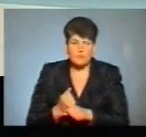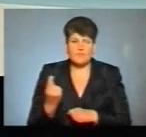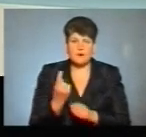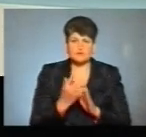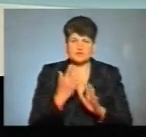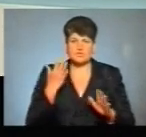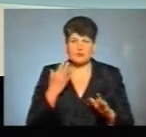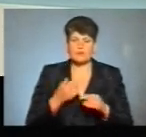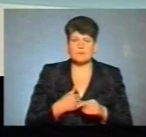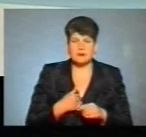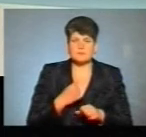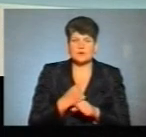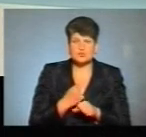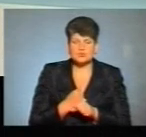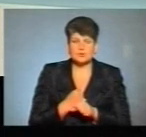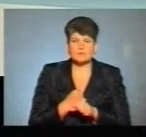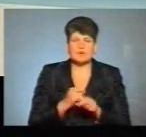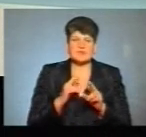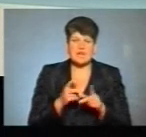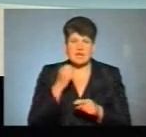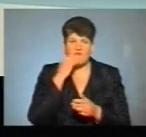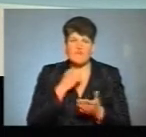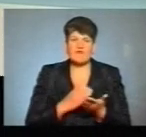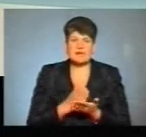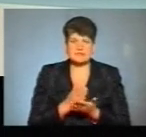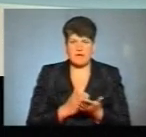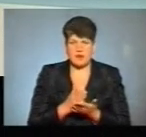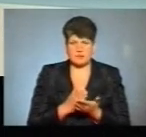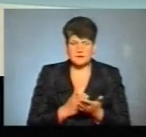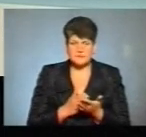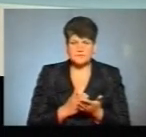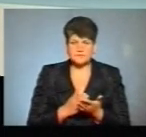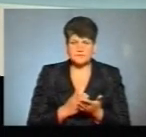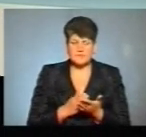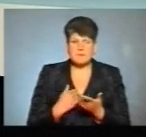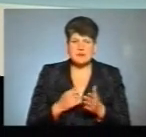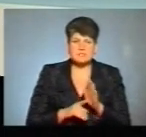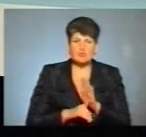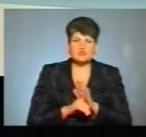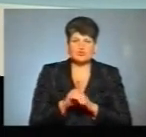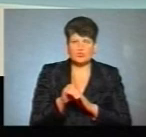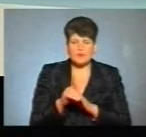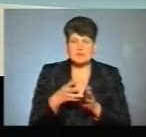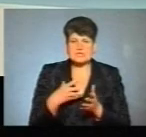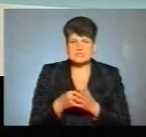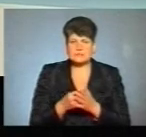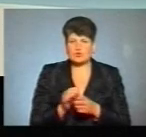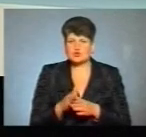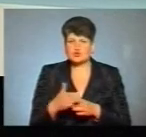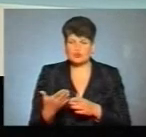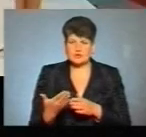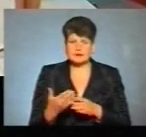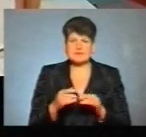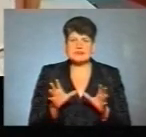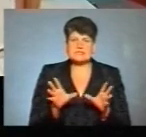ми в даному випадку діємо як ветерани, так? Ми започаткували своєї сторони акцію